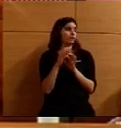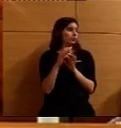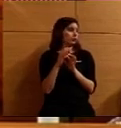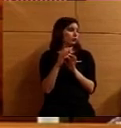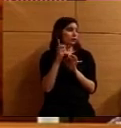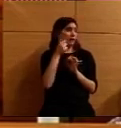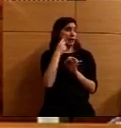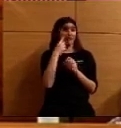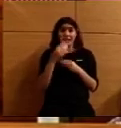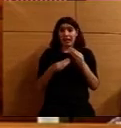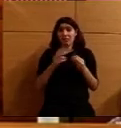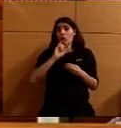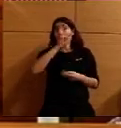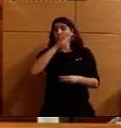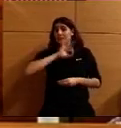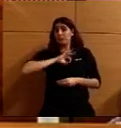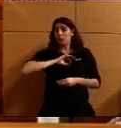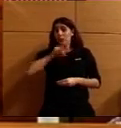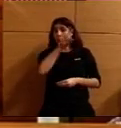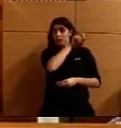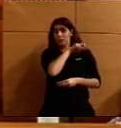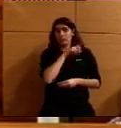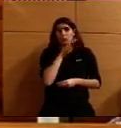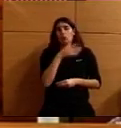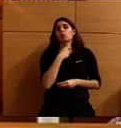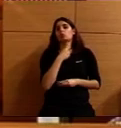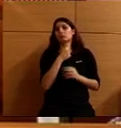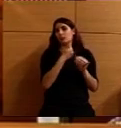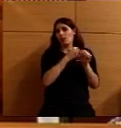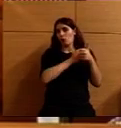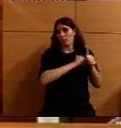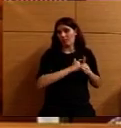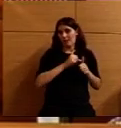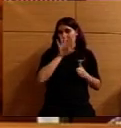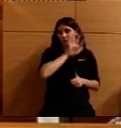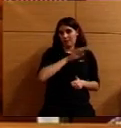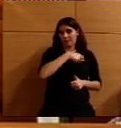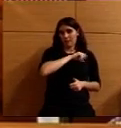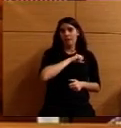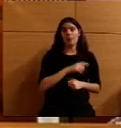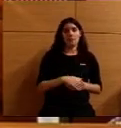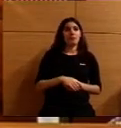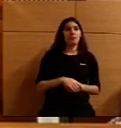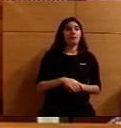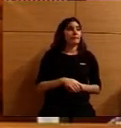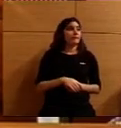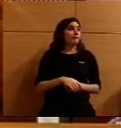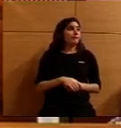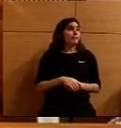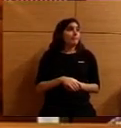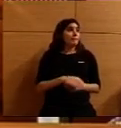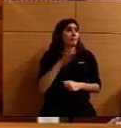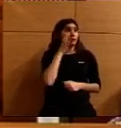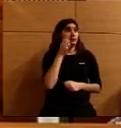anem a veure què és el que fan altres diputacions, tant que ens agrada a vegades mirar a la resta de l'Estat espanyol. Almeria aplica